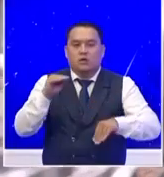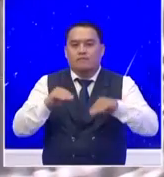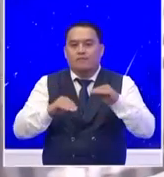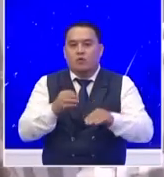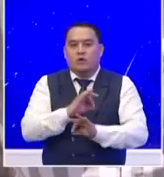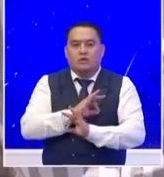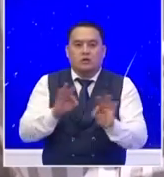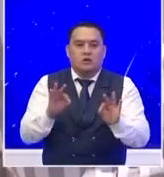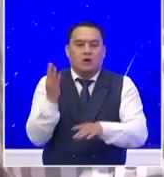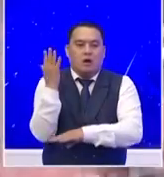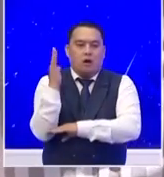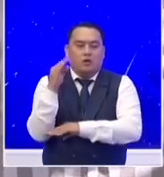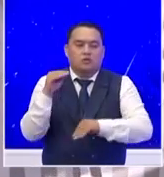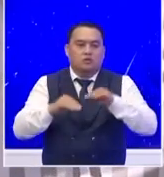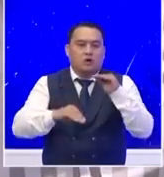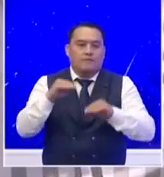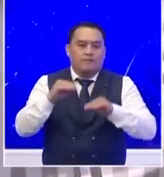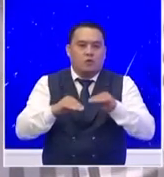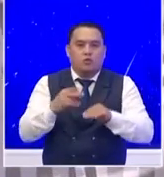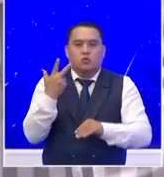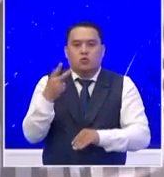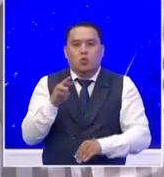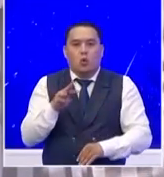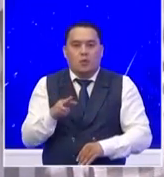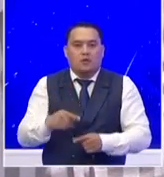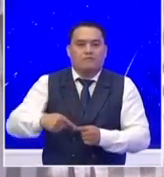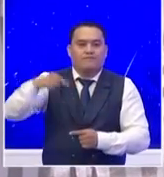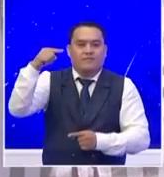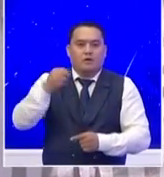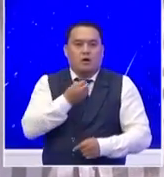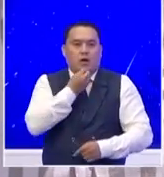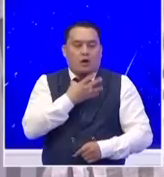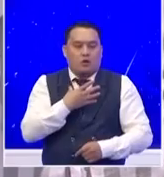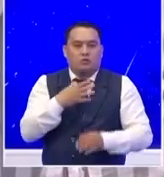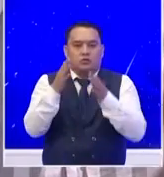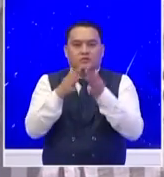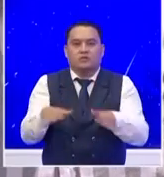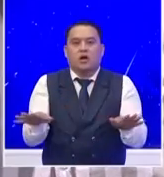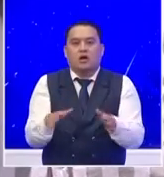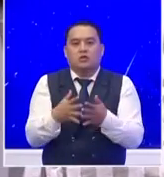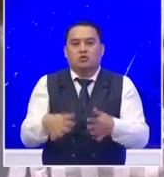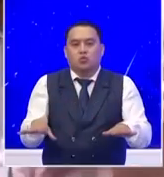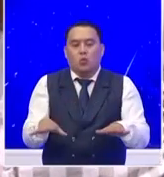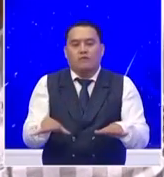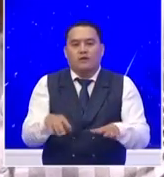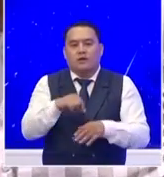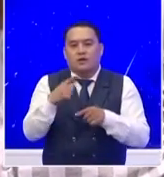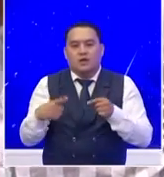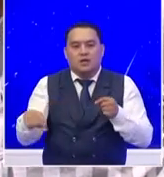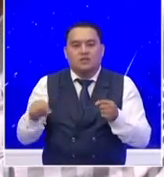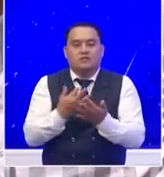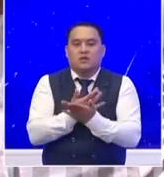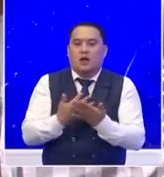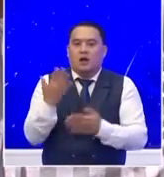Жақсы ағаштарды беріңдер. Чтобы не менее 3 метров хороший сосновый лиственный